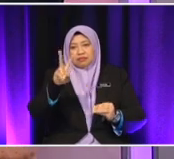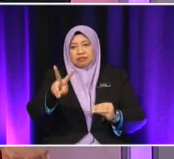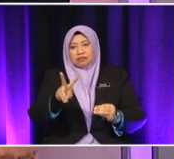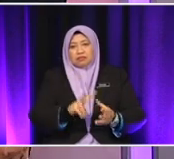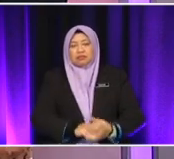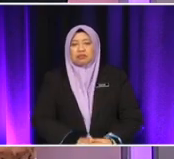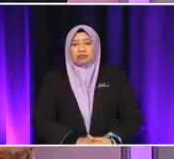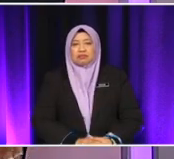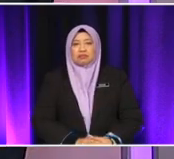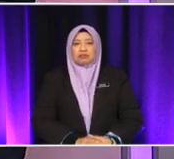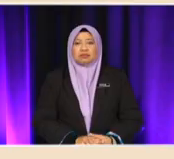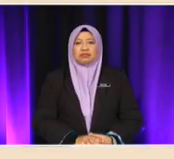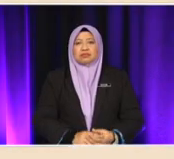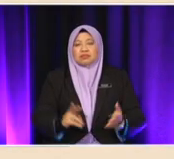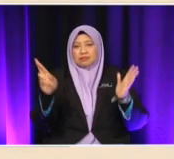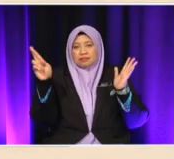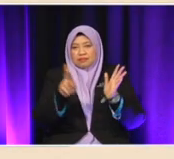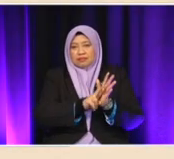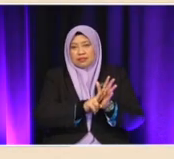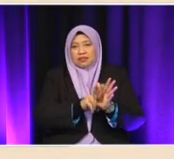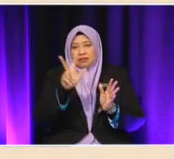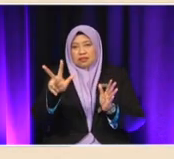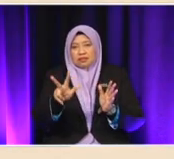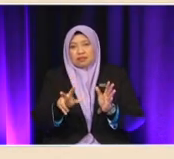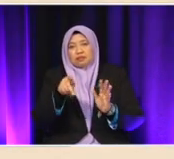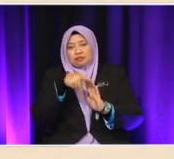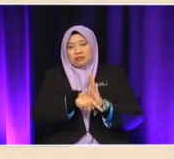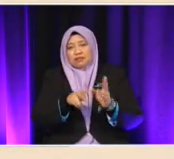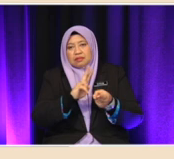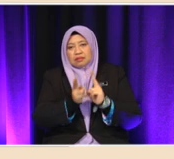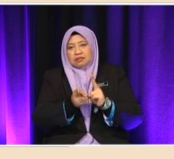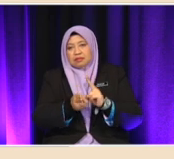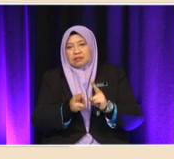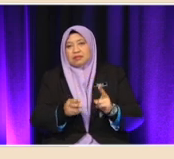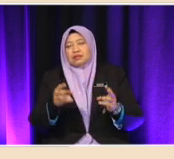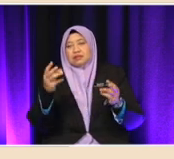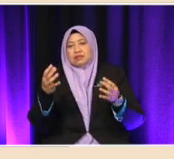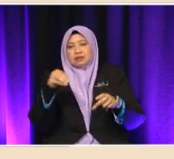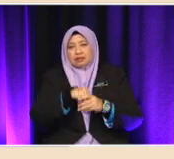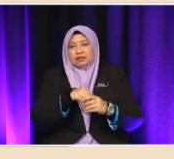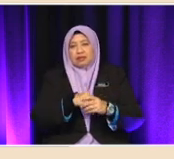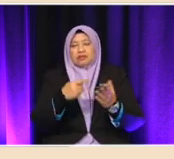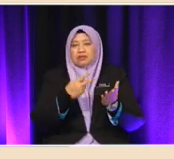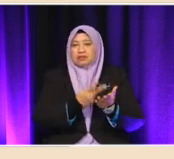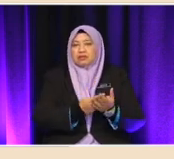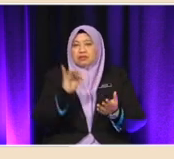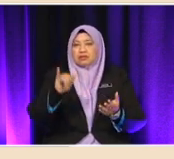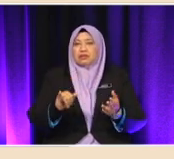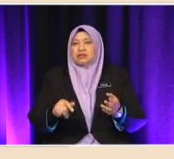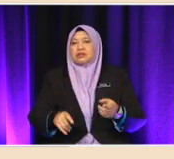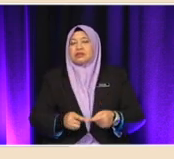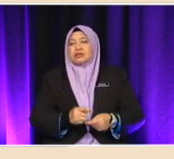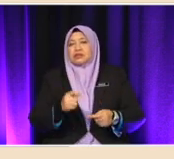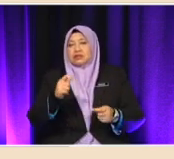Allah yang kedua Raja tiga menunjukkan perubahan di dalam quantity yang ditawar Oke di mana Apakah